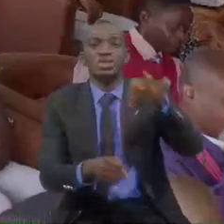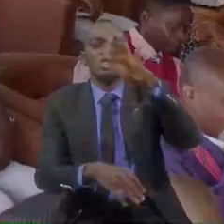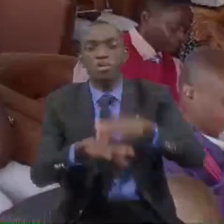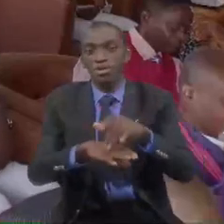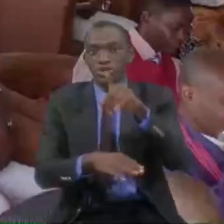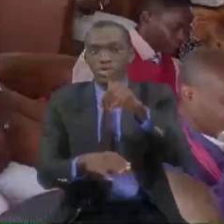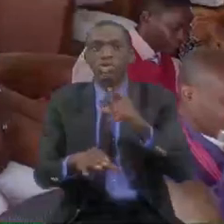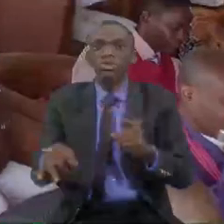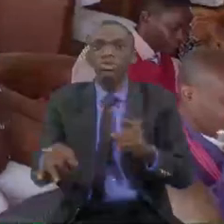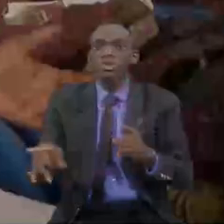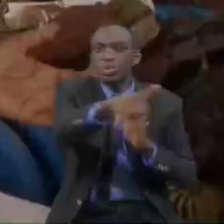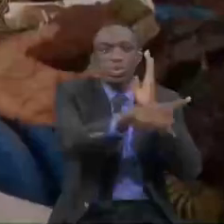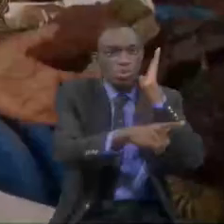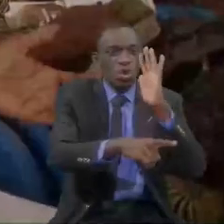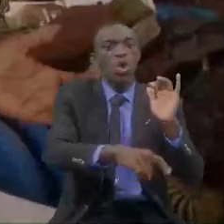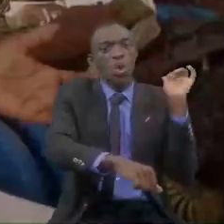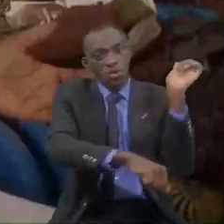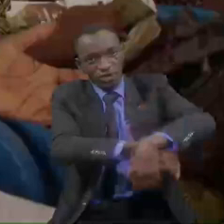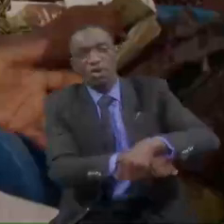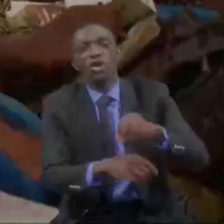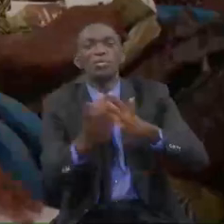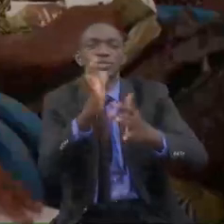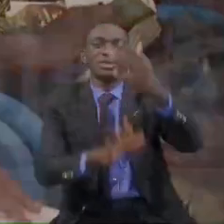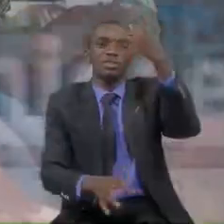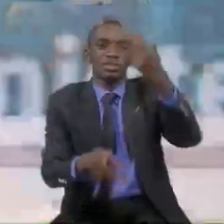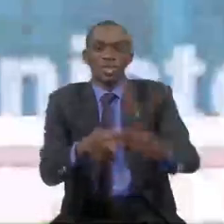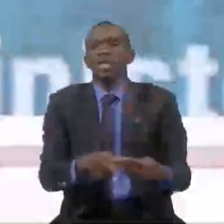dis, vous allez vaincre.